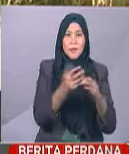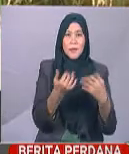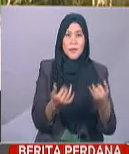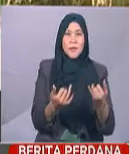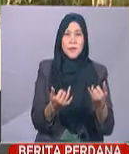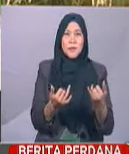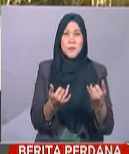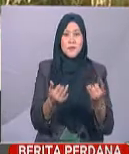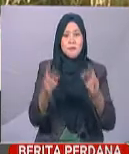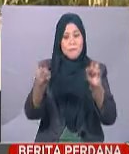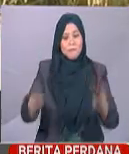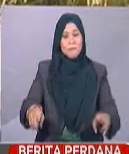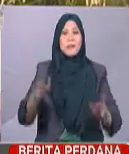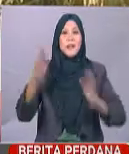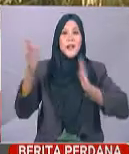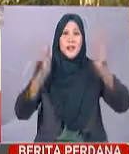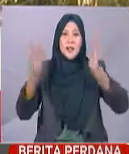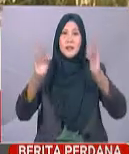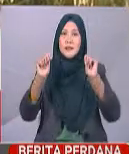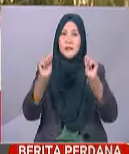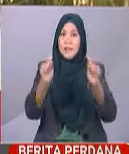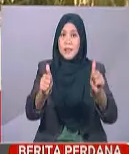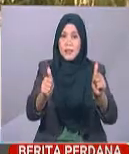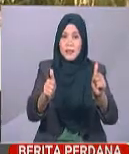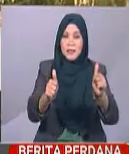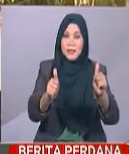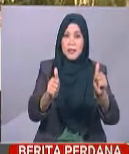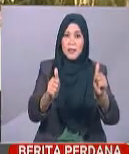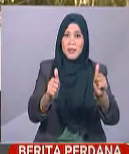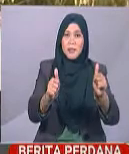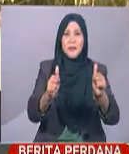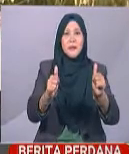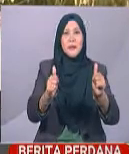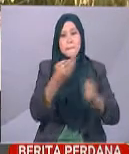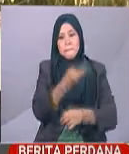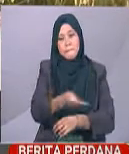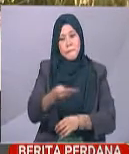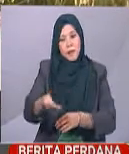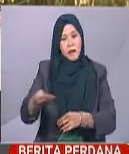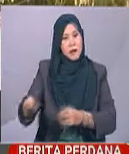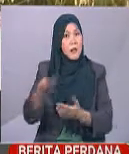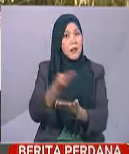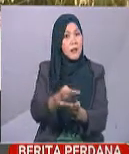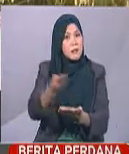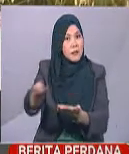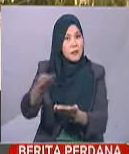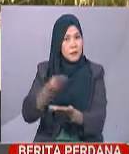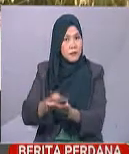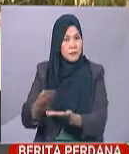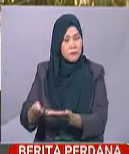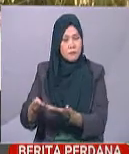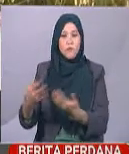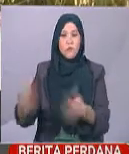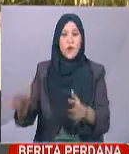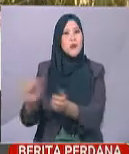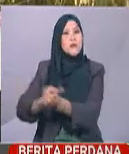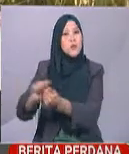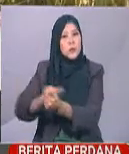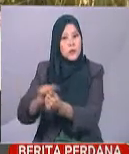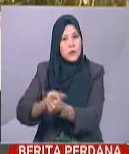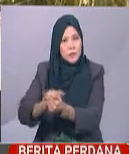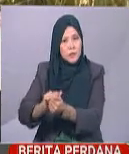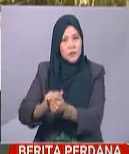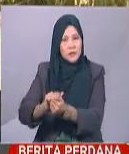dilakukan oleh rakyat Malaysia adalah yang pertama Kebanyakan barang-barang yang dibeli telah dibasuh Oke